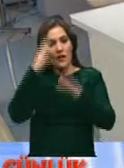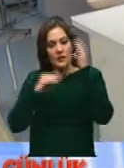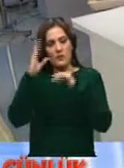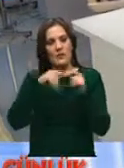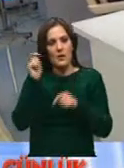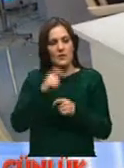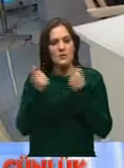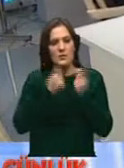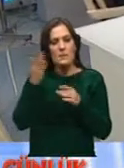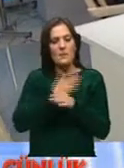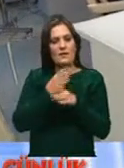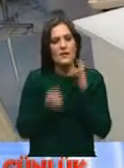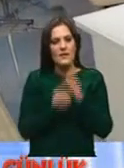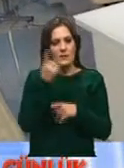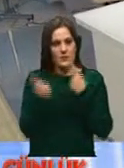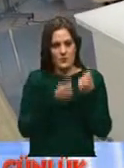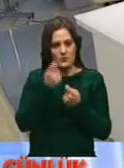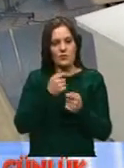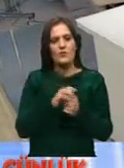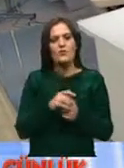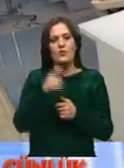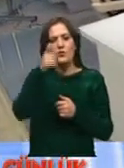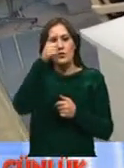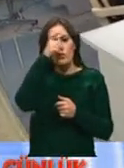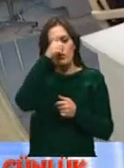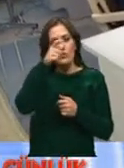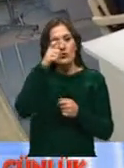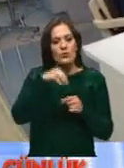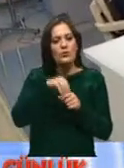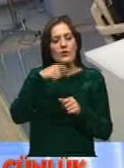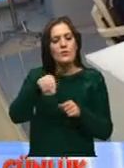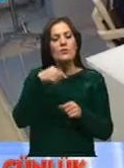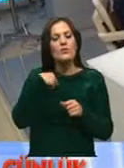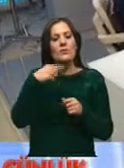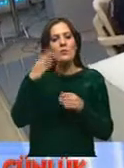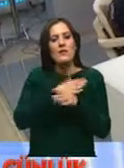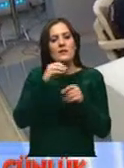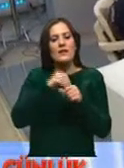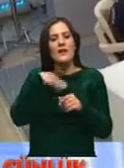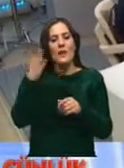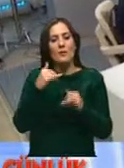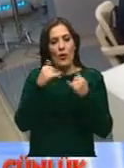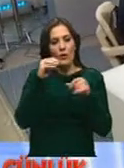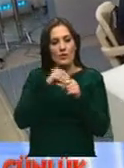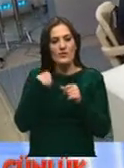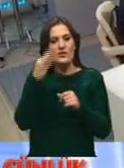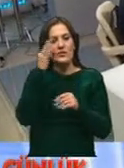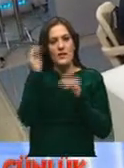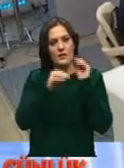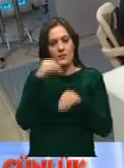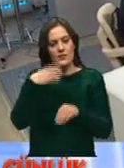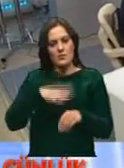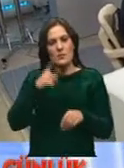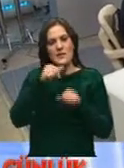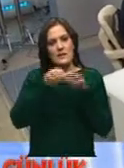çalışıyoruz. Pazar yaratmaya çalışıyoruz değil mi? Aynen öyle. Türkiye'deki o pazarı yaratıp sektörü canlandırmak istiyoruz. Ve belli bir sistematiğe